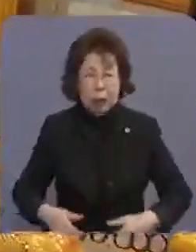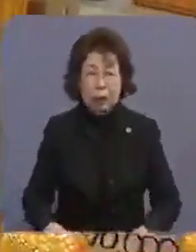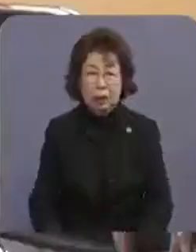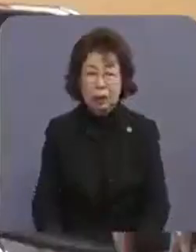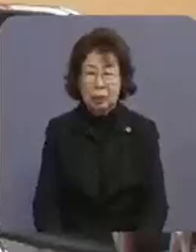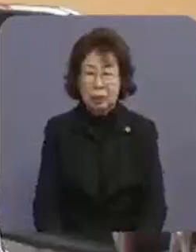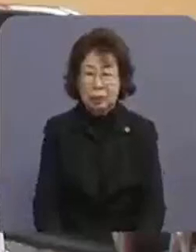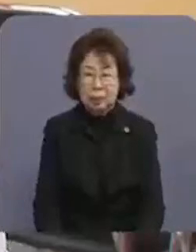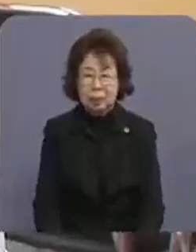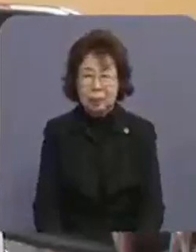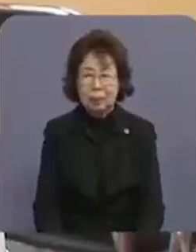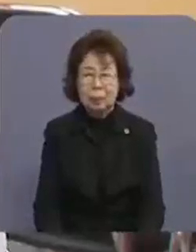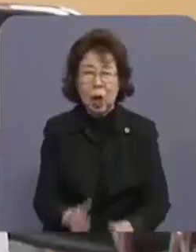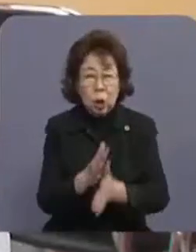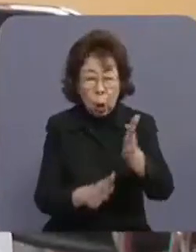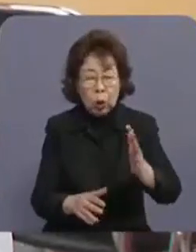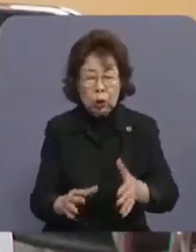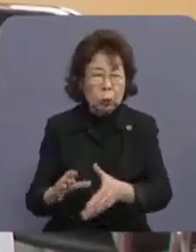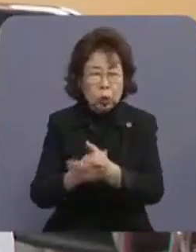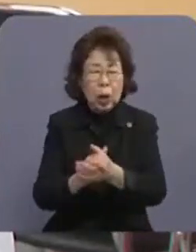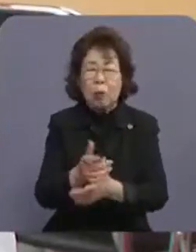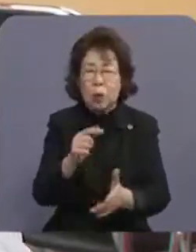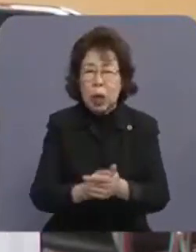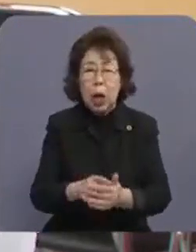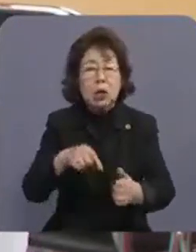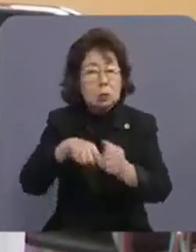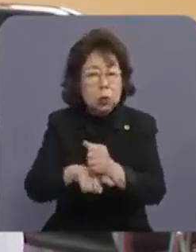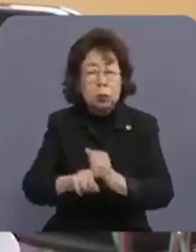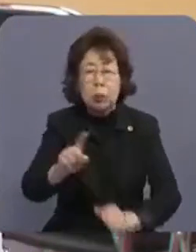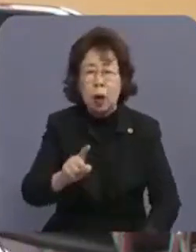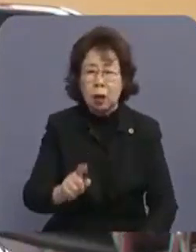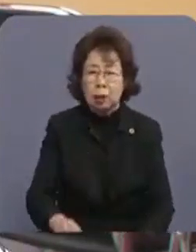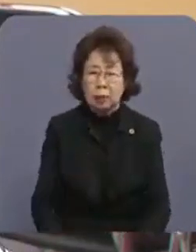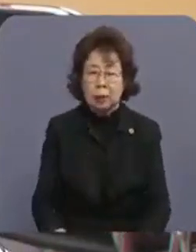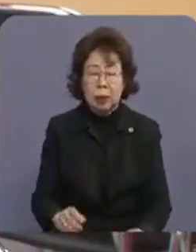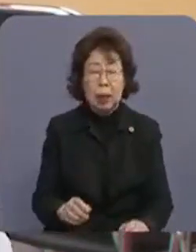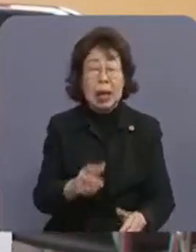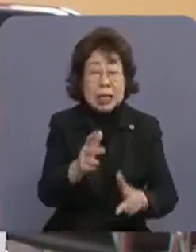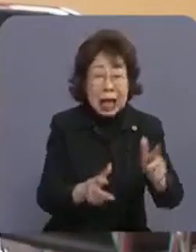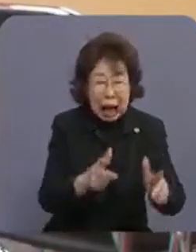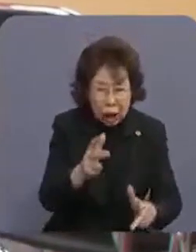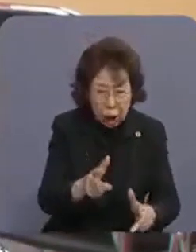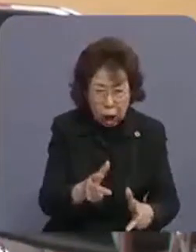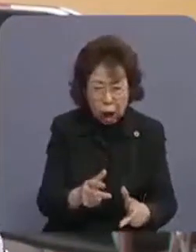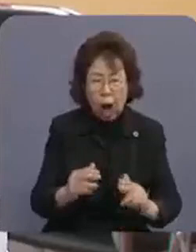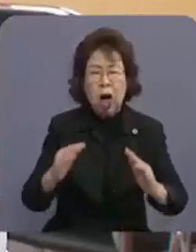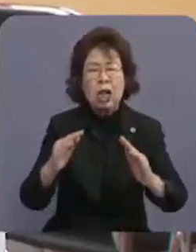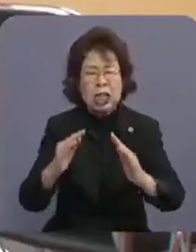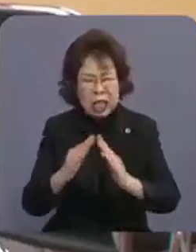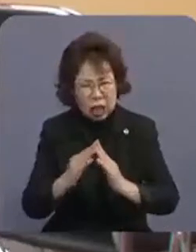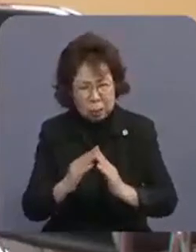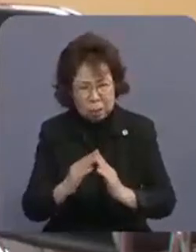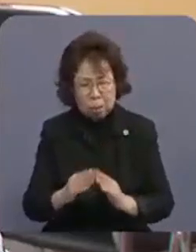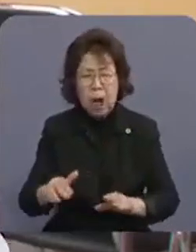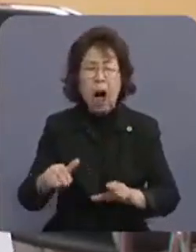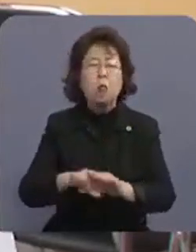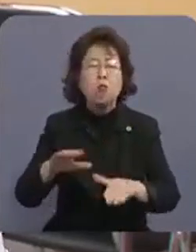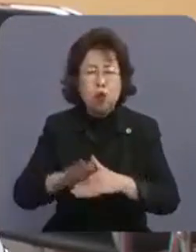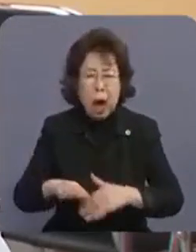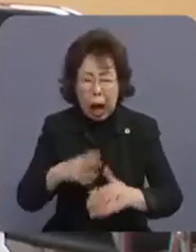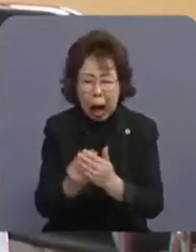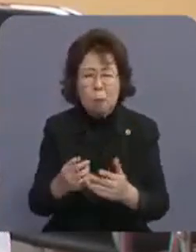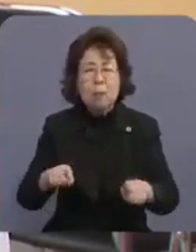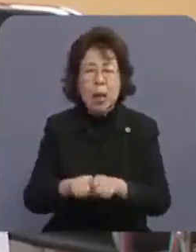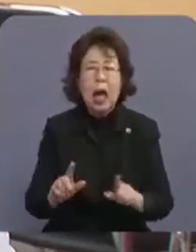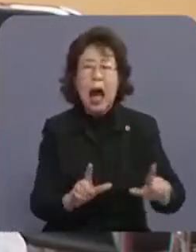입장입니다 도심 융합 특구의 취지가 산업 주거 문화를 같이